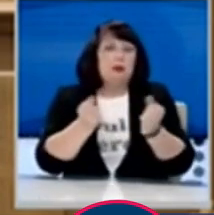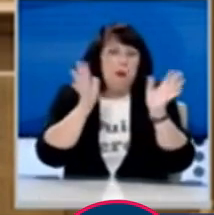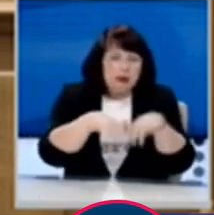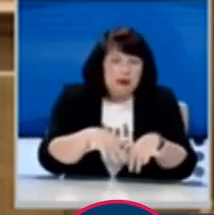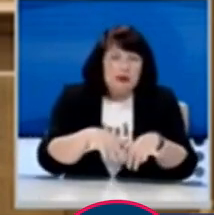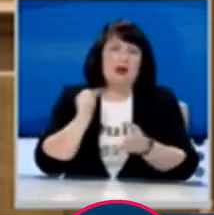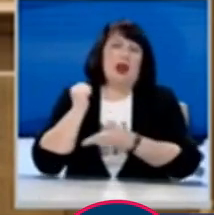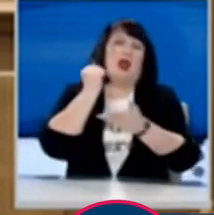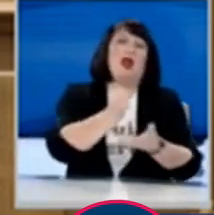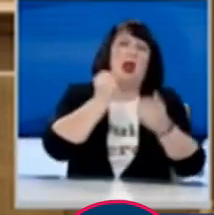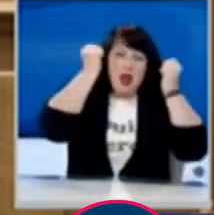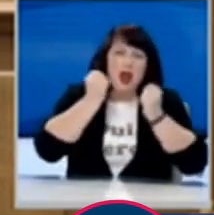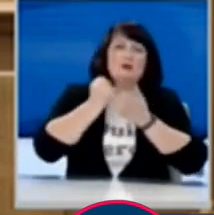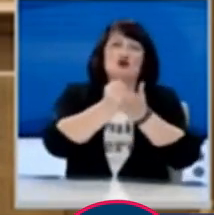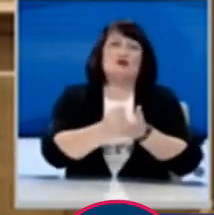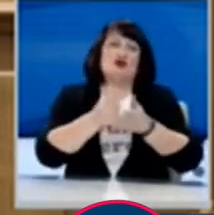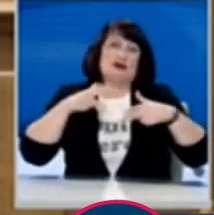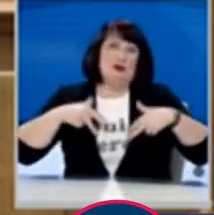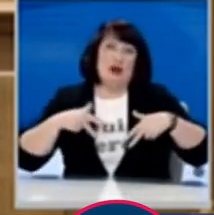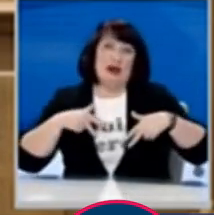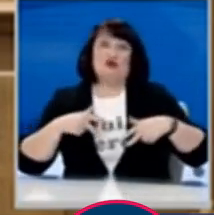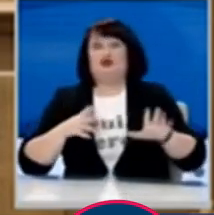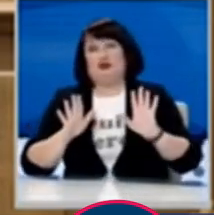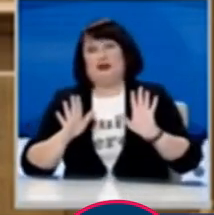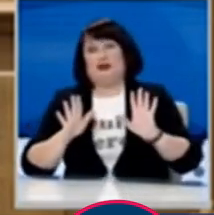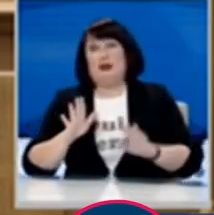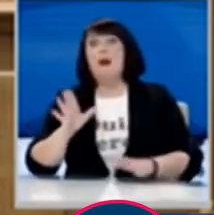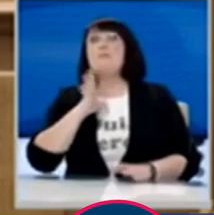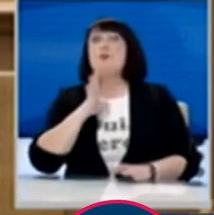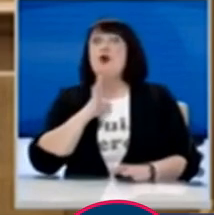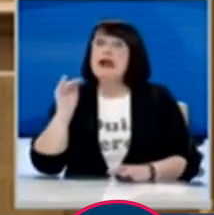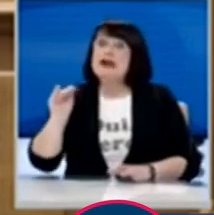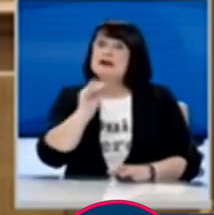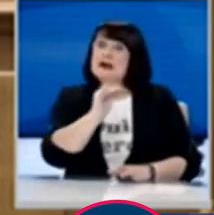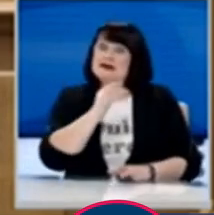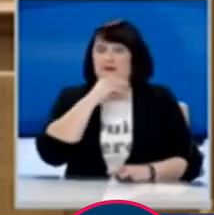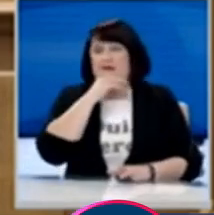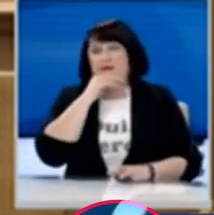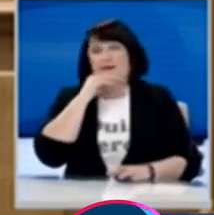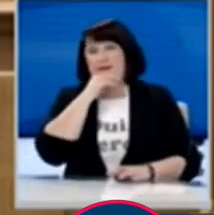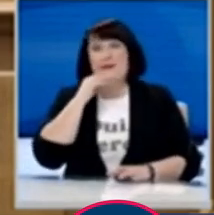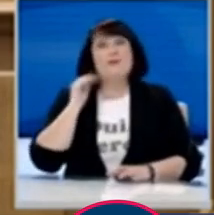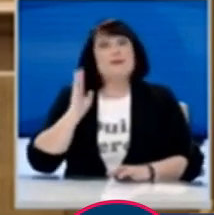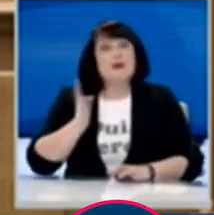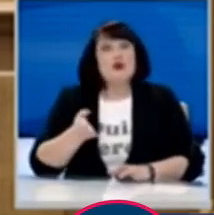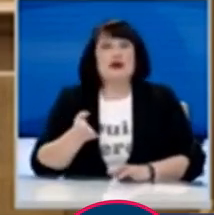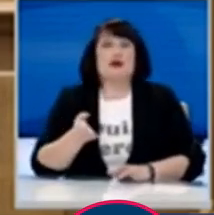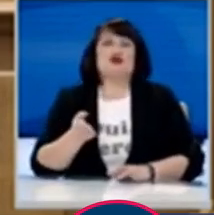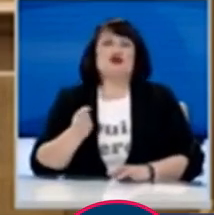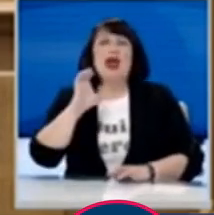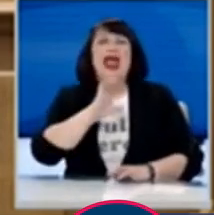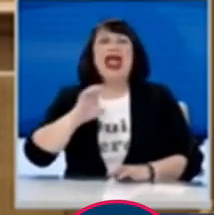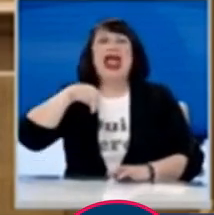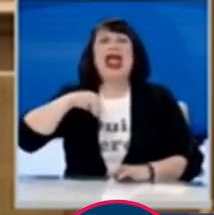καταστροφής. Παροτρύνουμε τους πολίτες να κάνουν το ίδιο, δίνοντας ένα πρόσθετο κίνητρο, μια έκπτωση στον ένφια